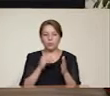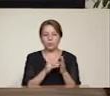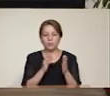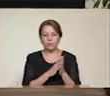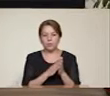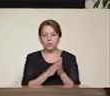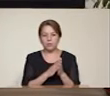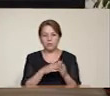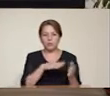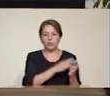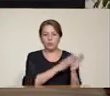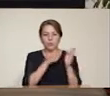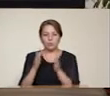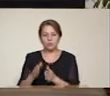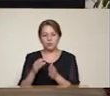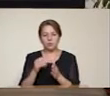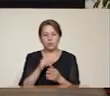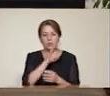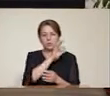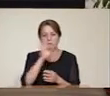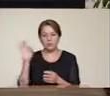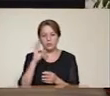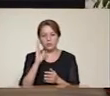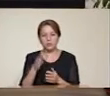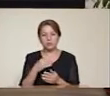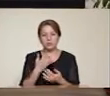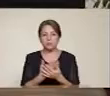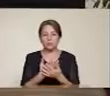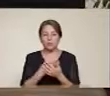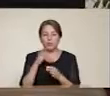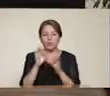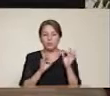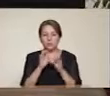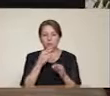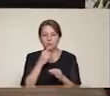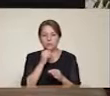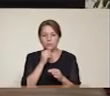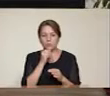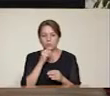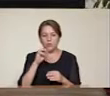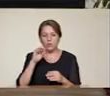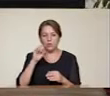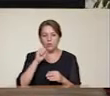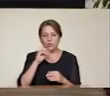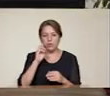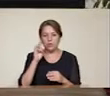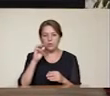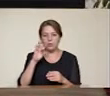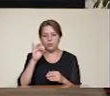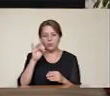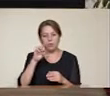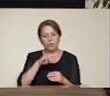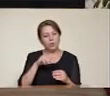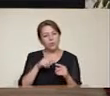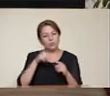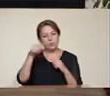bilan belgilaysiz. Qani chamalab ko'ringchi, ya'ni o'lchab ko'ringchi, trayektoriyasi uzun bo'ladimi yoki ko'chishmi?